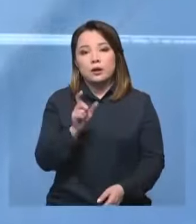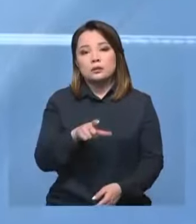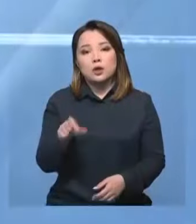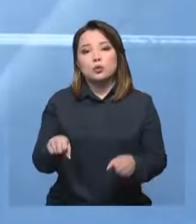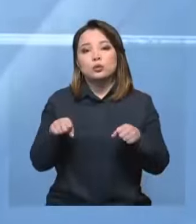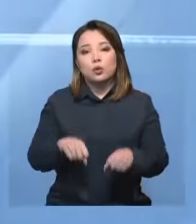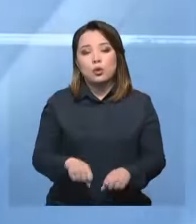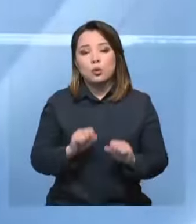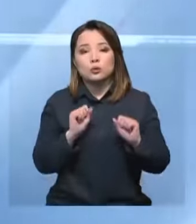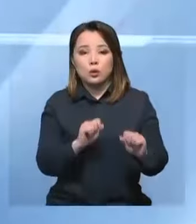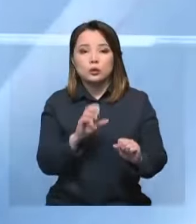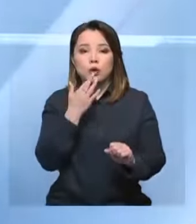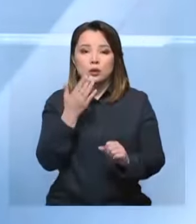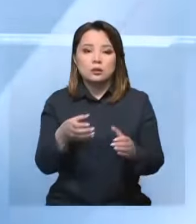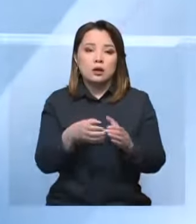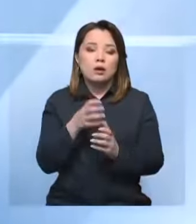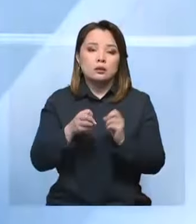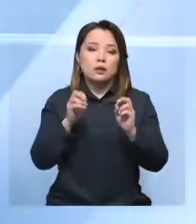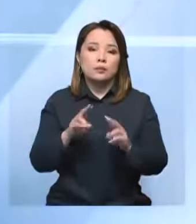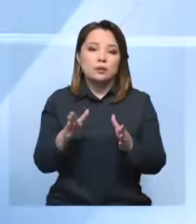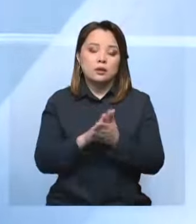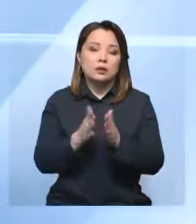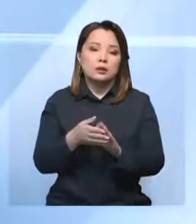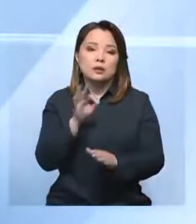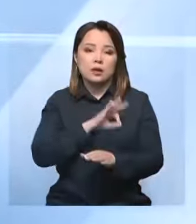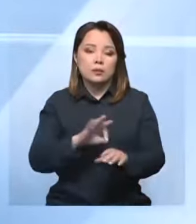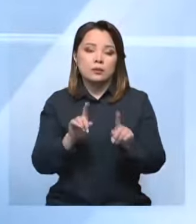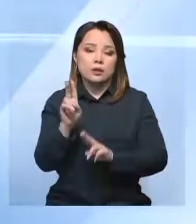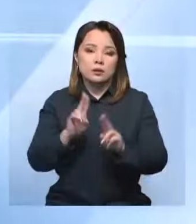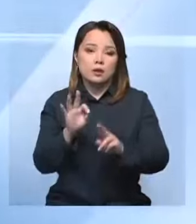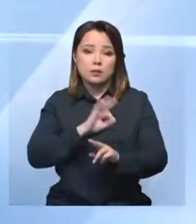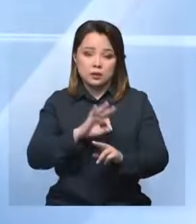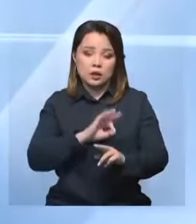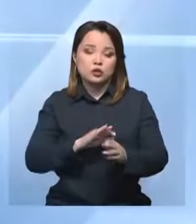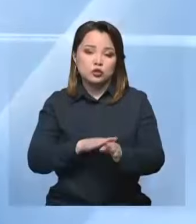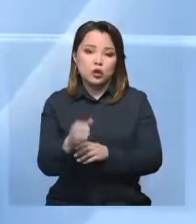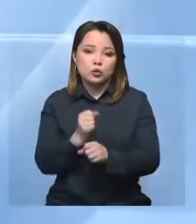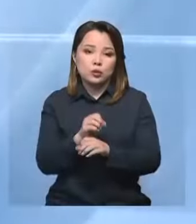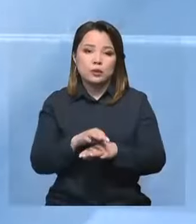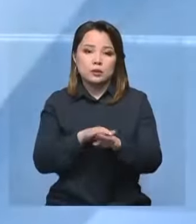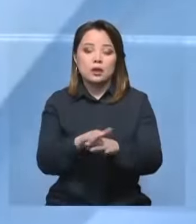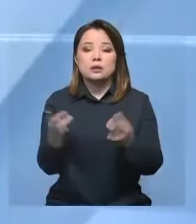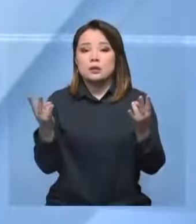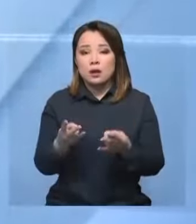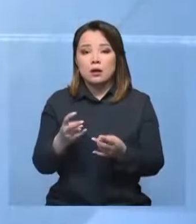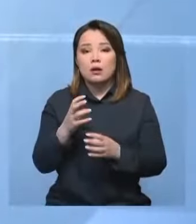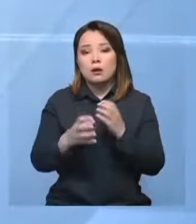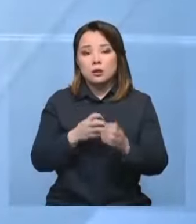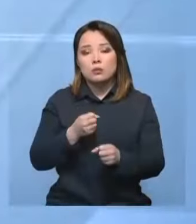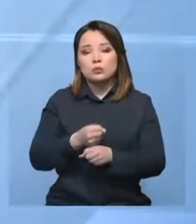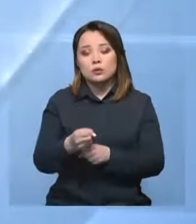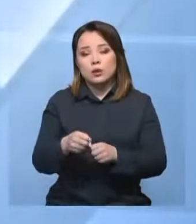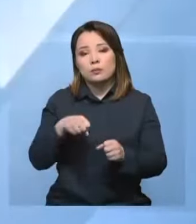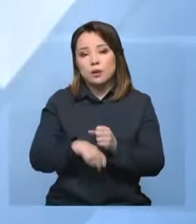адам құқтарын қорғауды ұлттық және халықаралық тетіктердің тиімді тәсілдерін пайдалану негізінде жүзеге асыру қажет. Әлемде зорлық